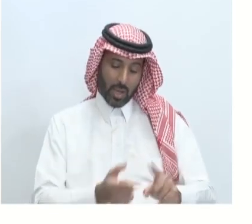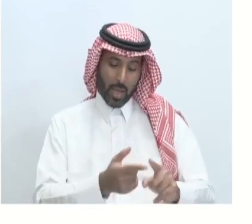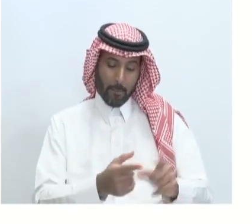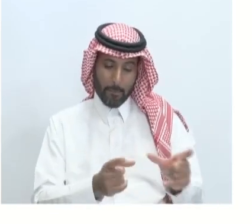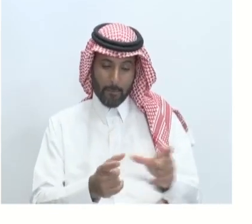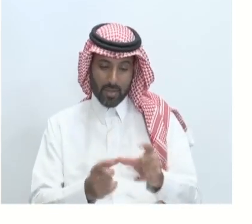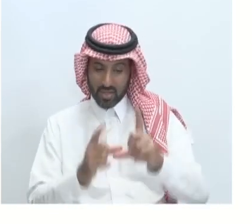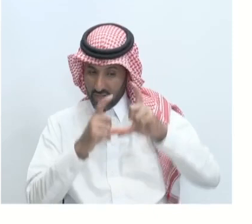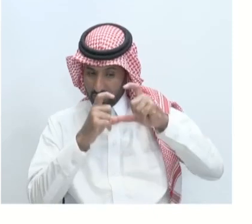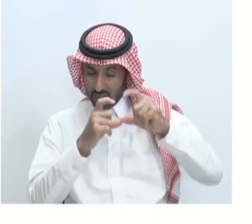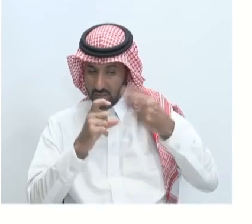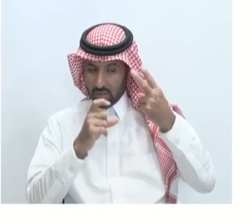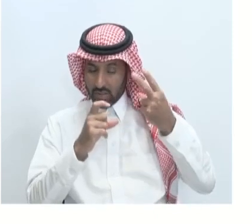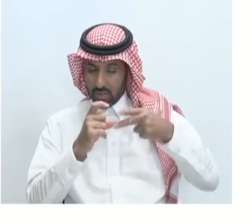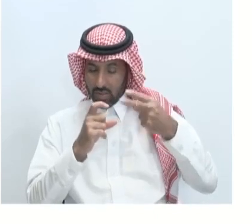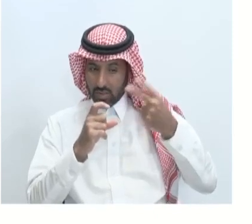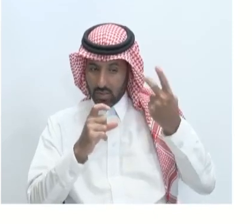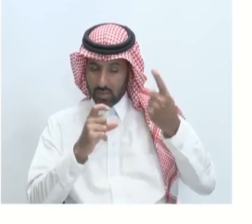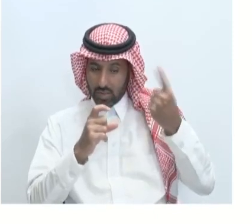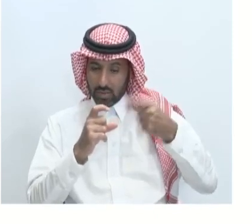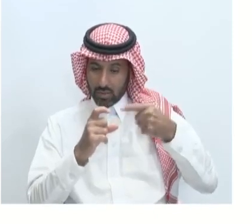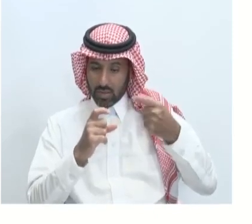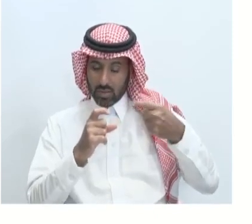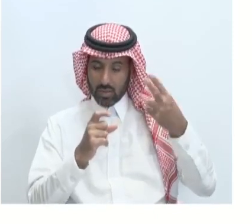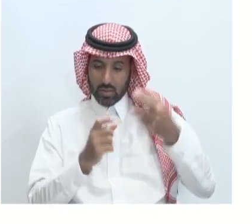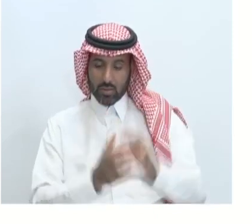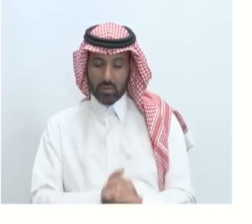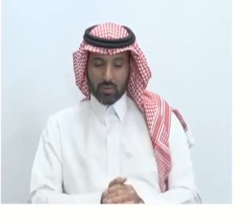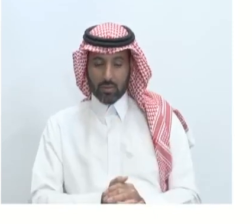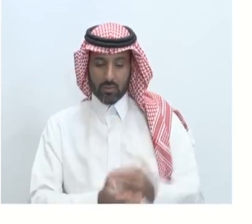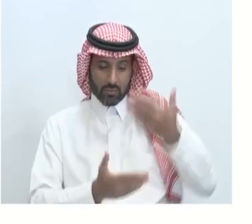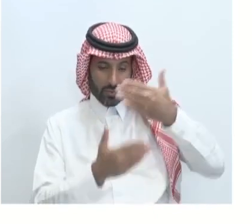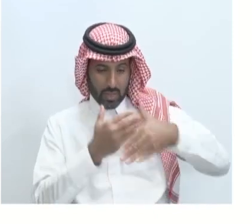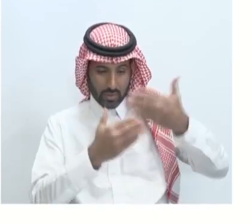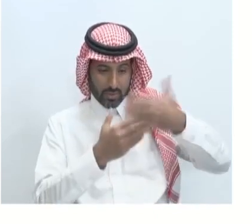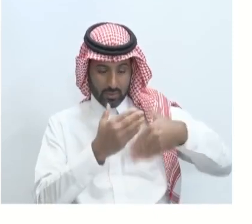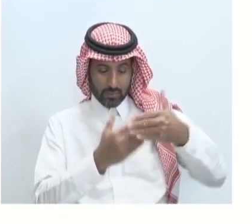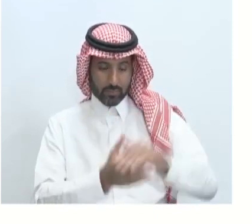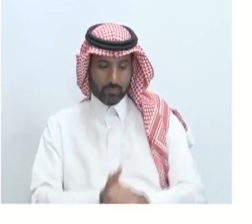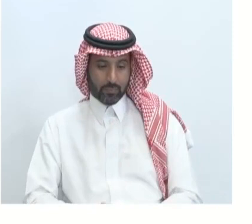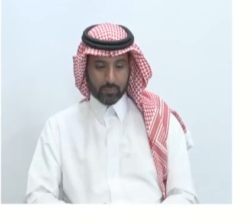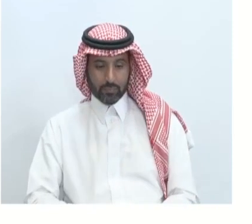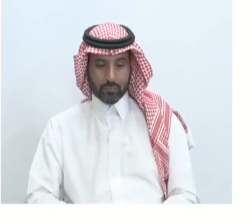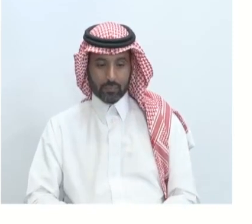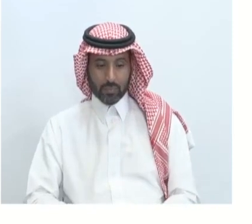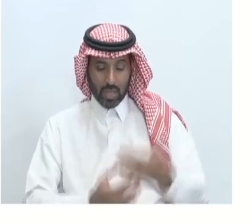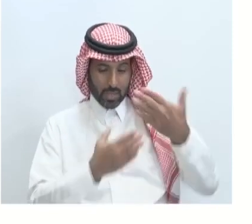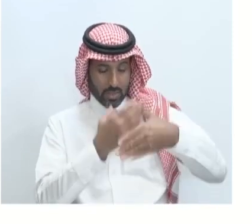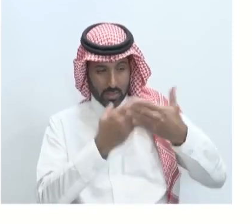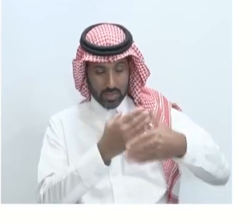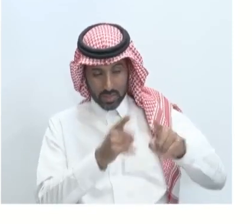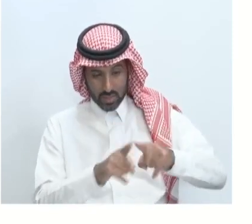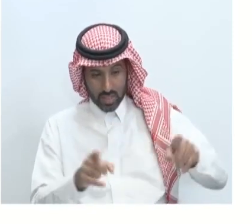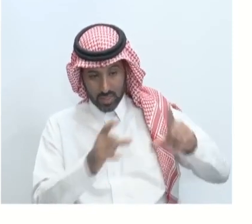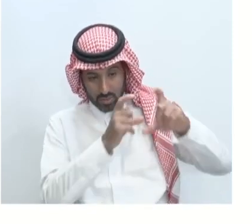في الشكل 113 وكذلك الف الفلاتر الطيفيه في الشكل 12 3 واجهزه قياس